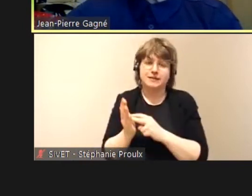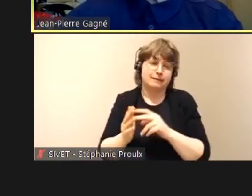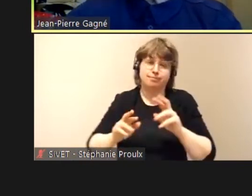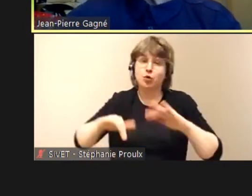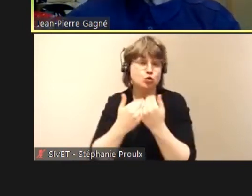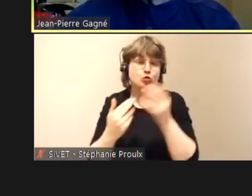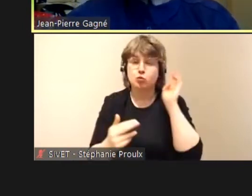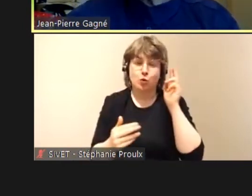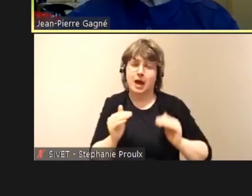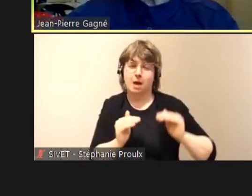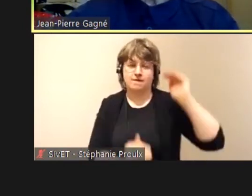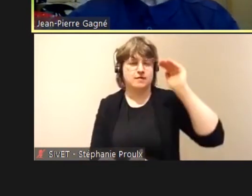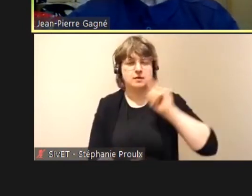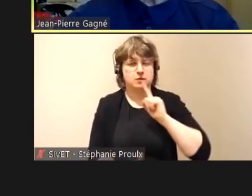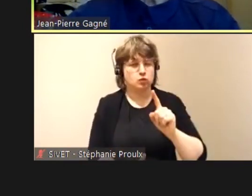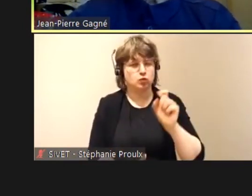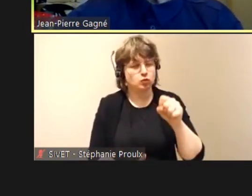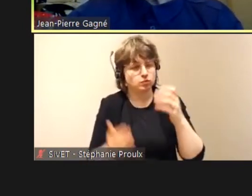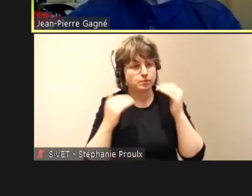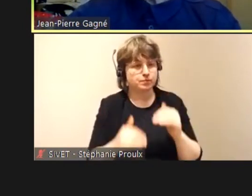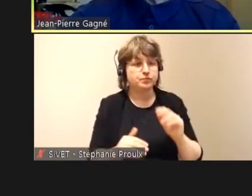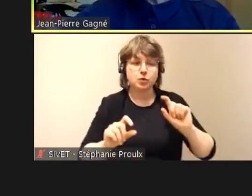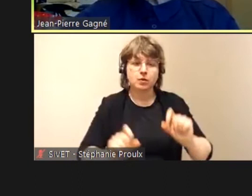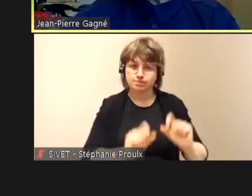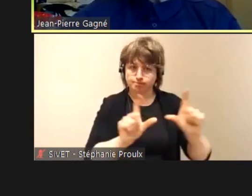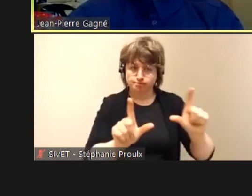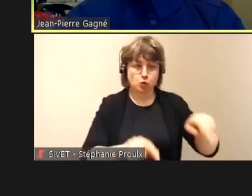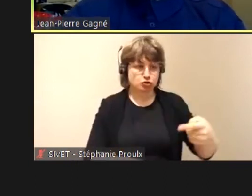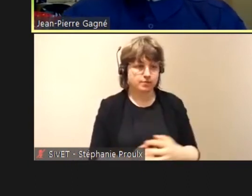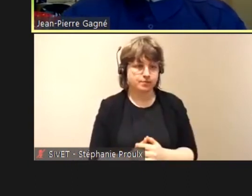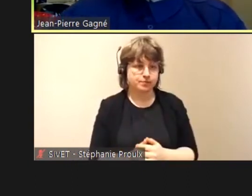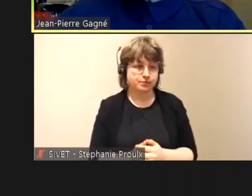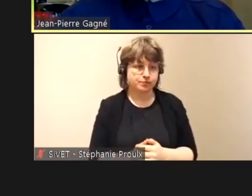un certain point. Prochaine diapo, s'il vous plaît. Et comme je le disais,